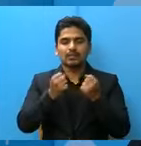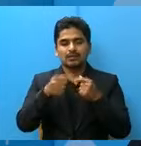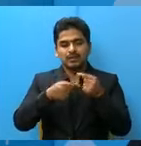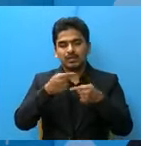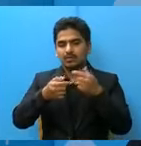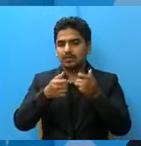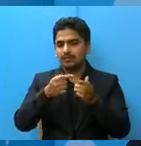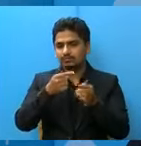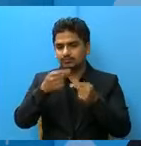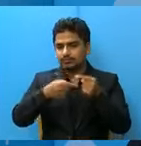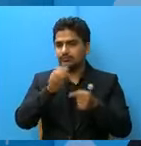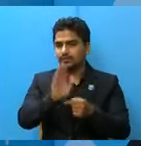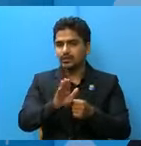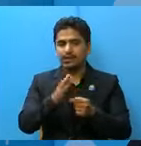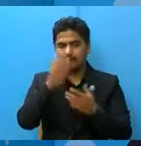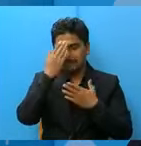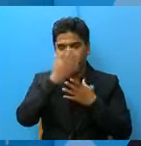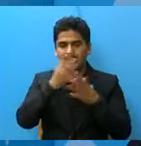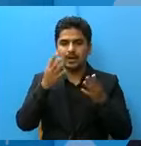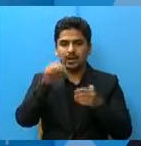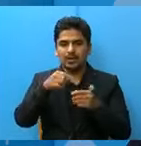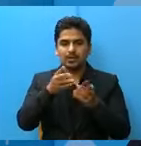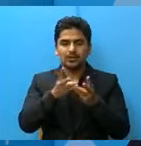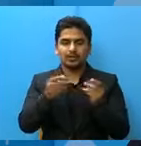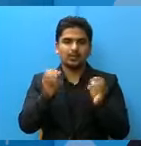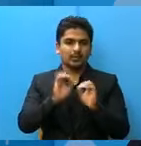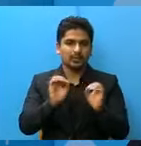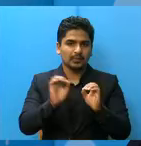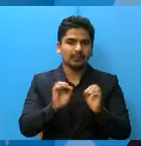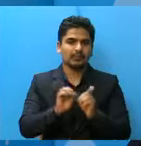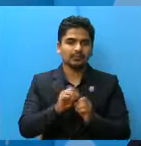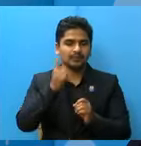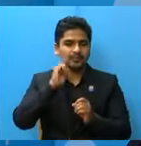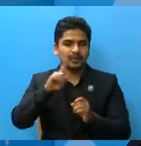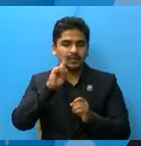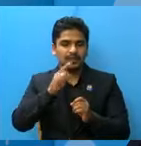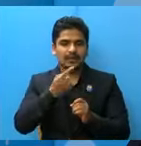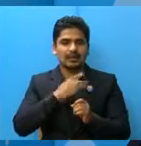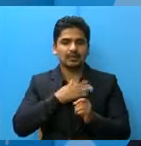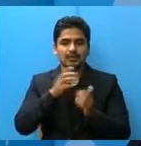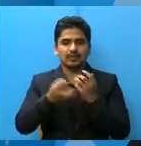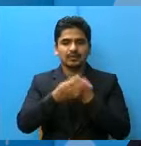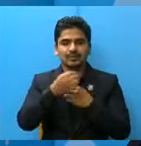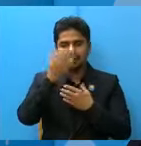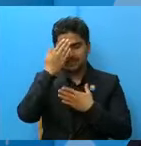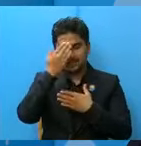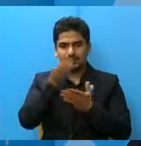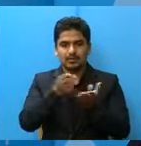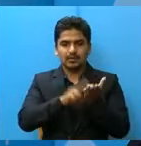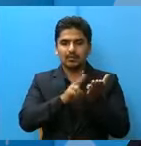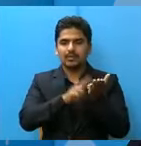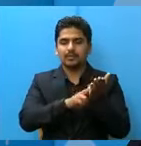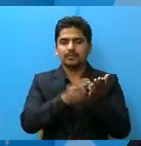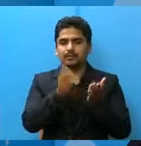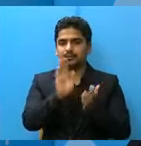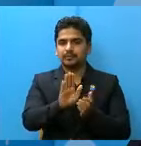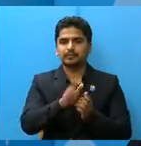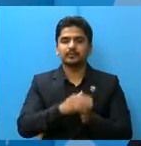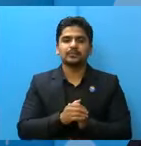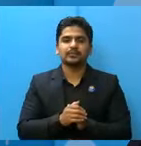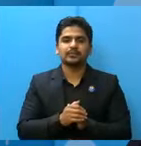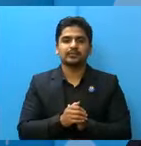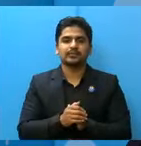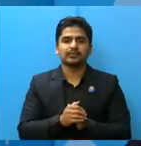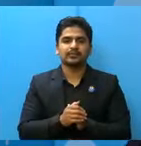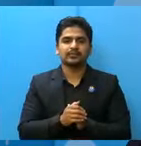जारी चा माहमारी अजे समात्तव आको छाई न दिनानुदेन हमरो देशमा संक्रमी तको संक्या बर्दे गई रहेको